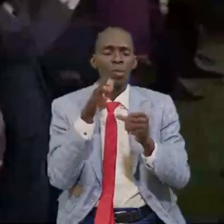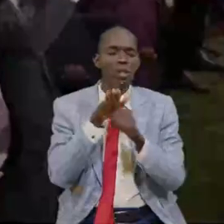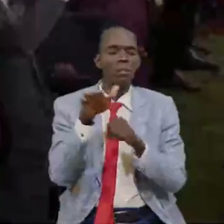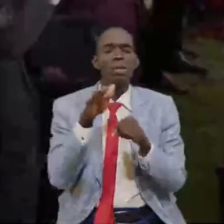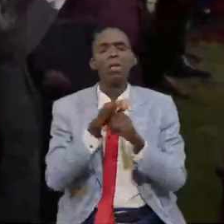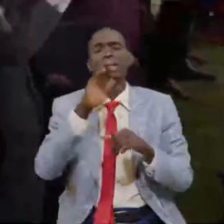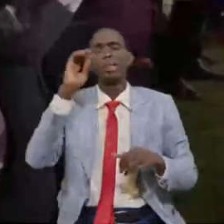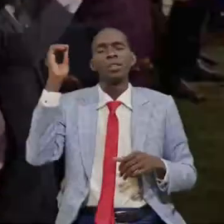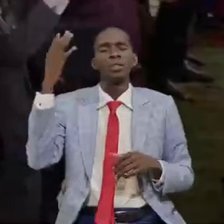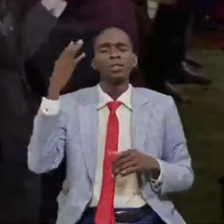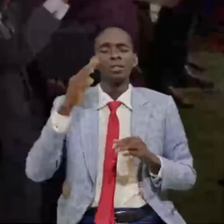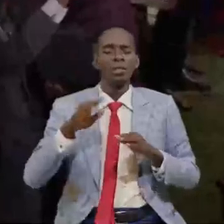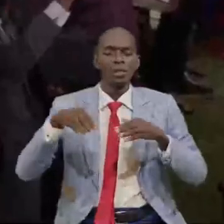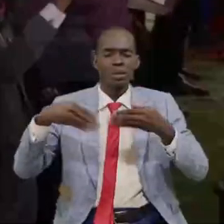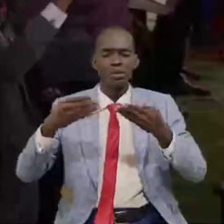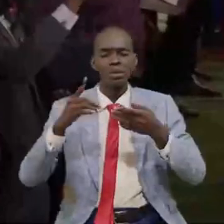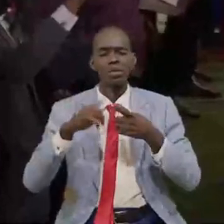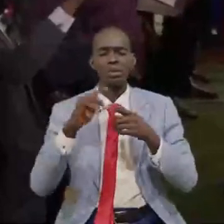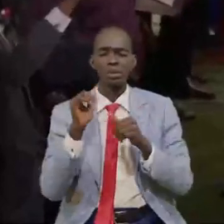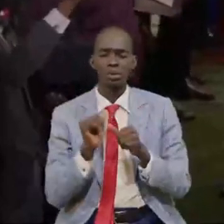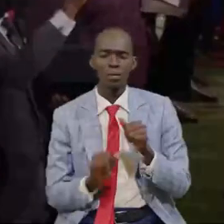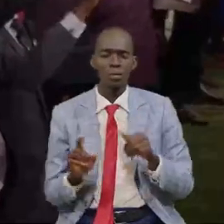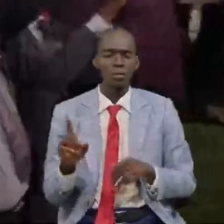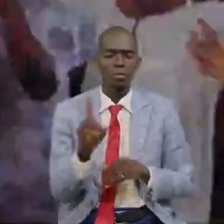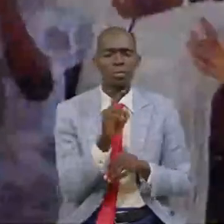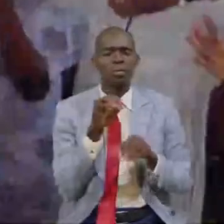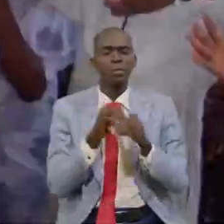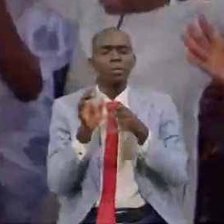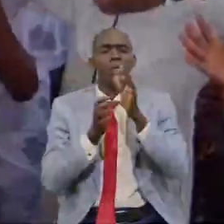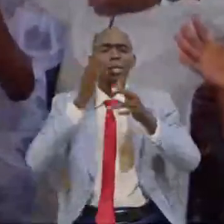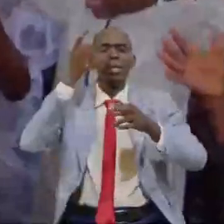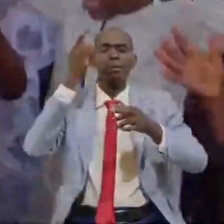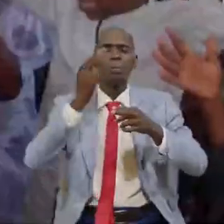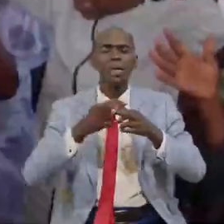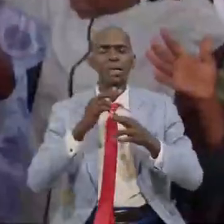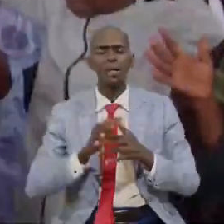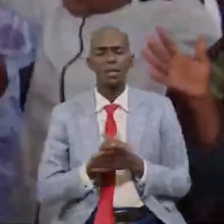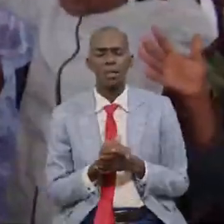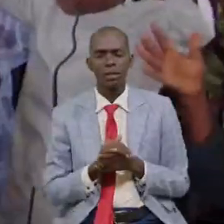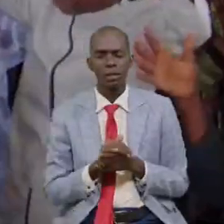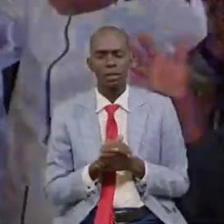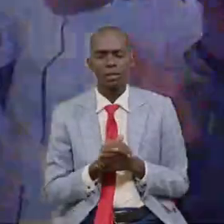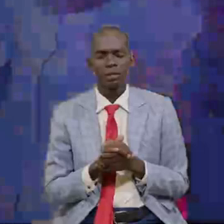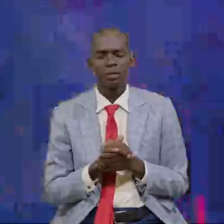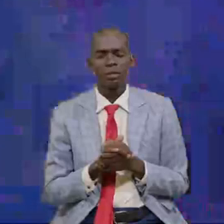grâce suffisante accorde à chacun au nom de Jésus.